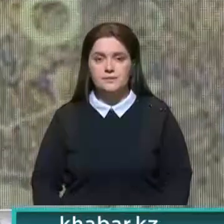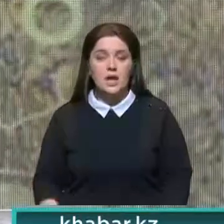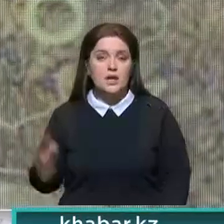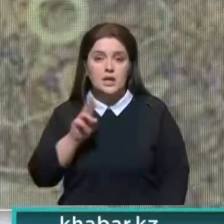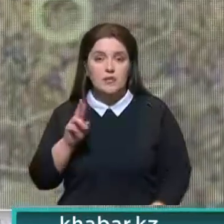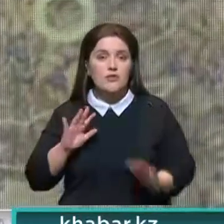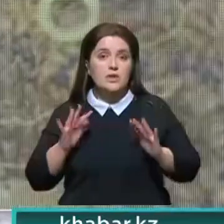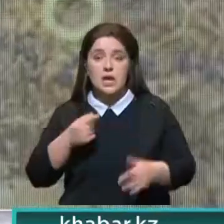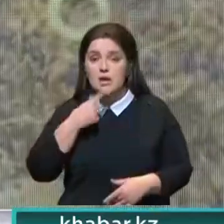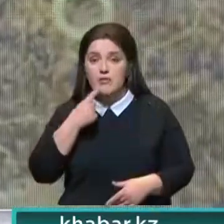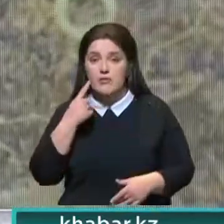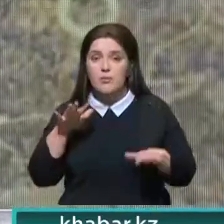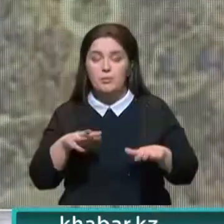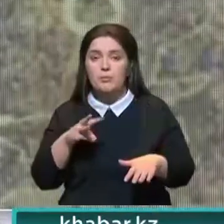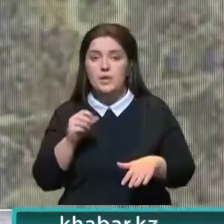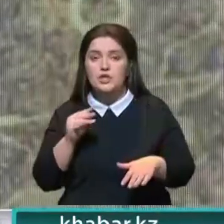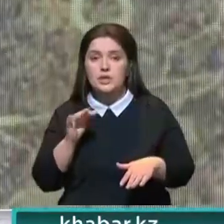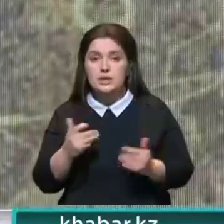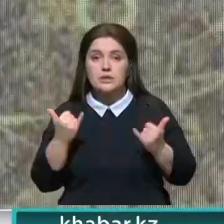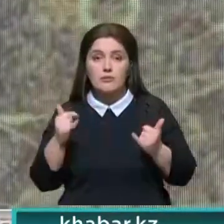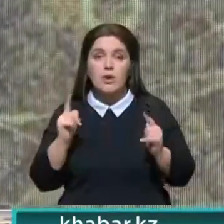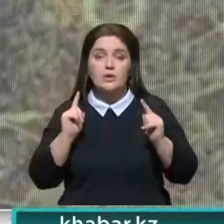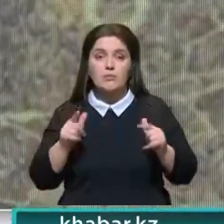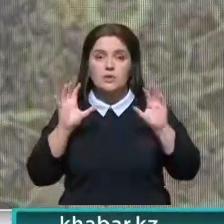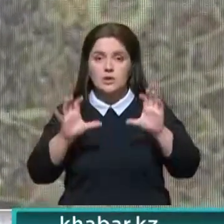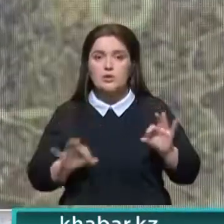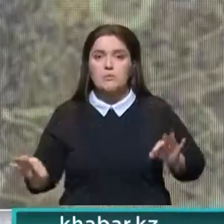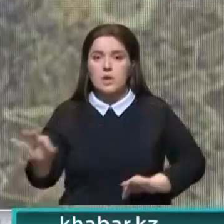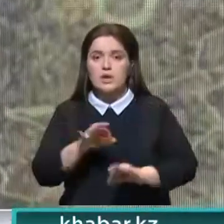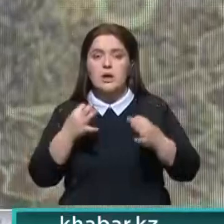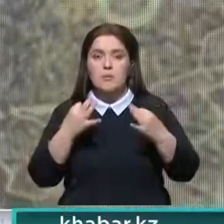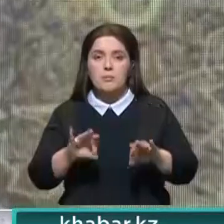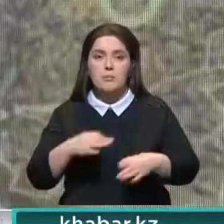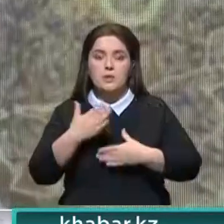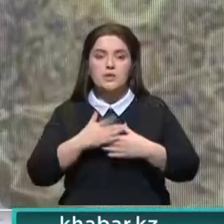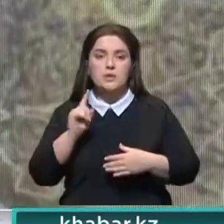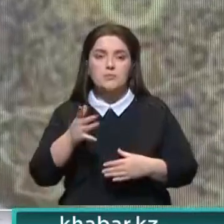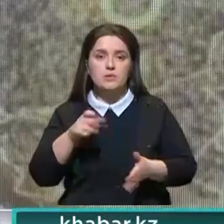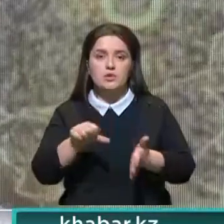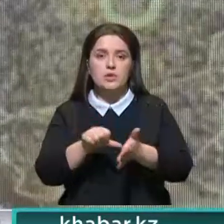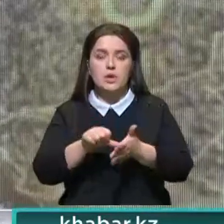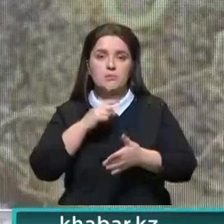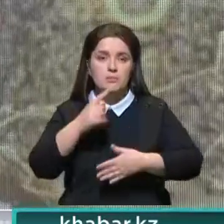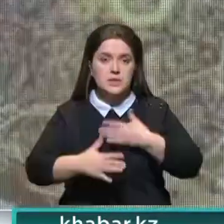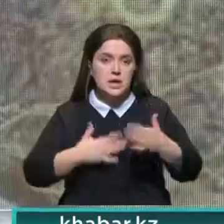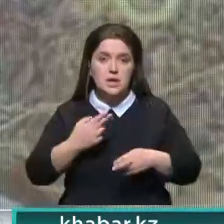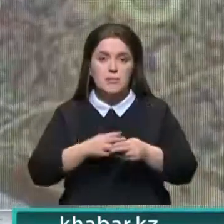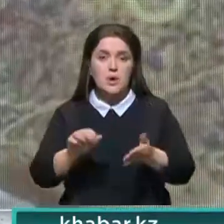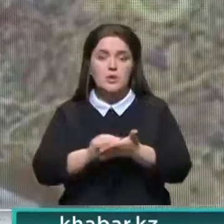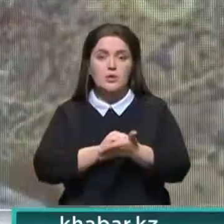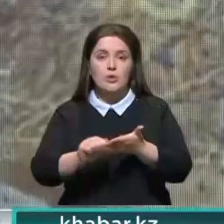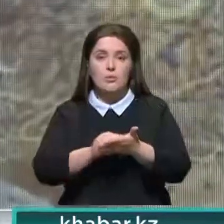О январских событиях говорили и в Мажилисе. Сегодня там одобрили законопроект об амнистии почти 1500 участников